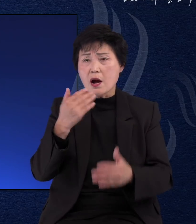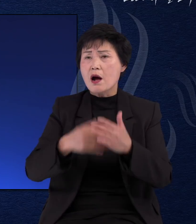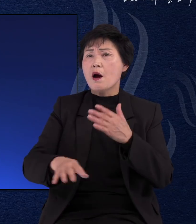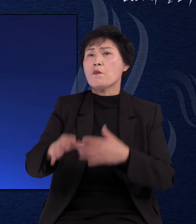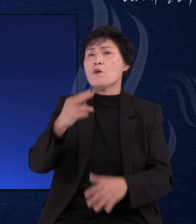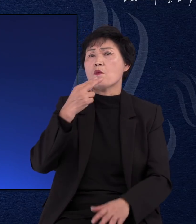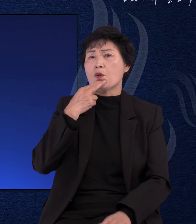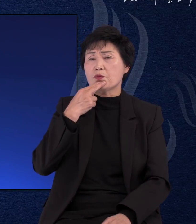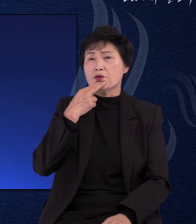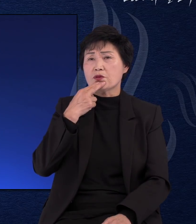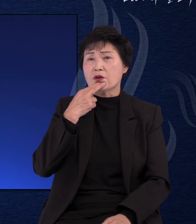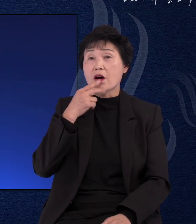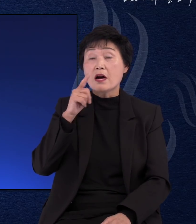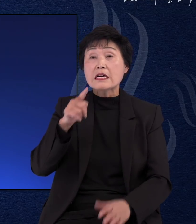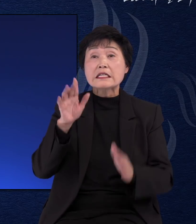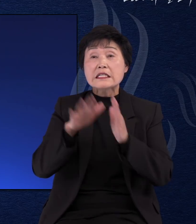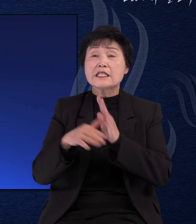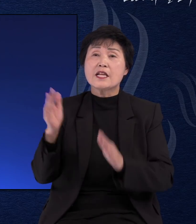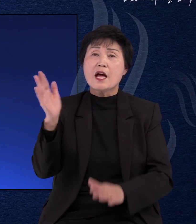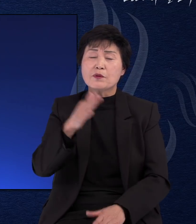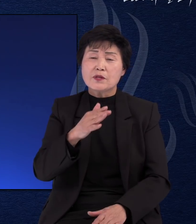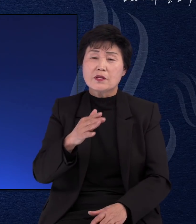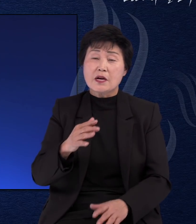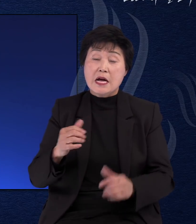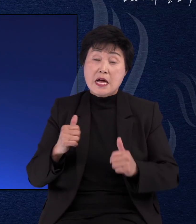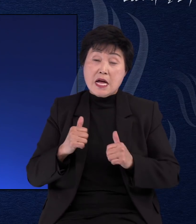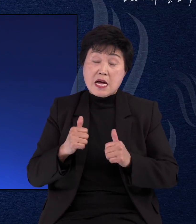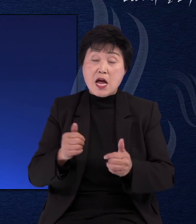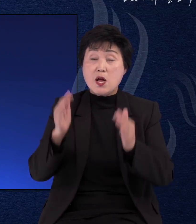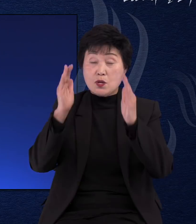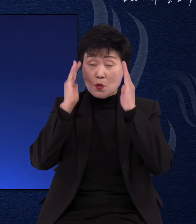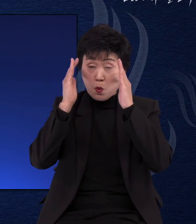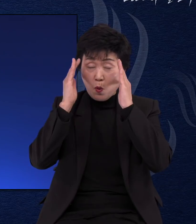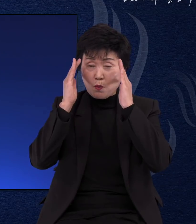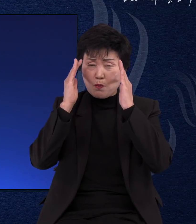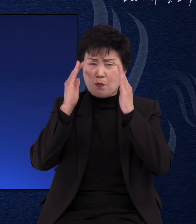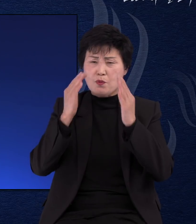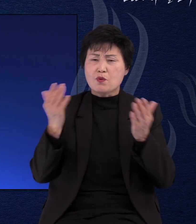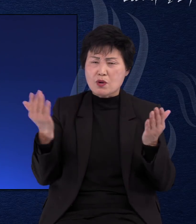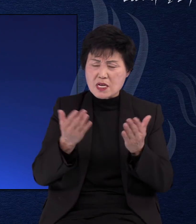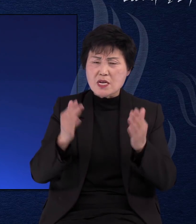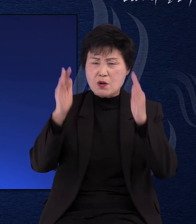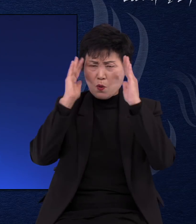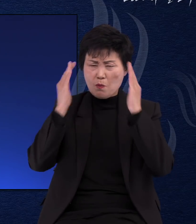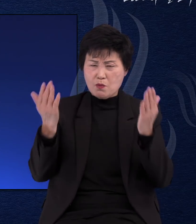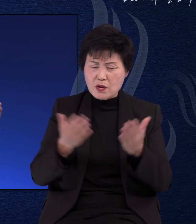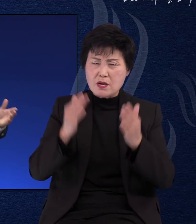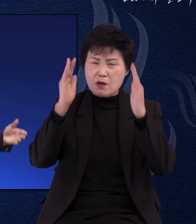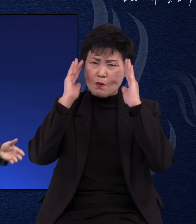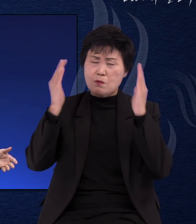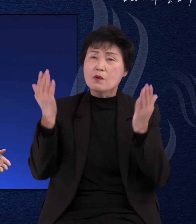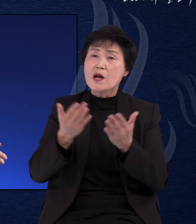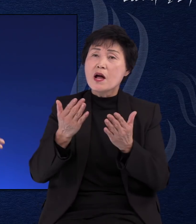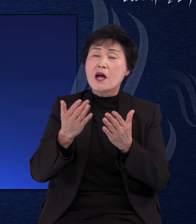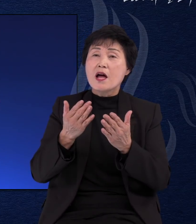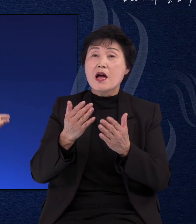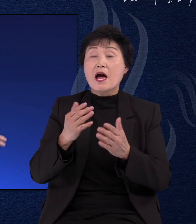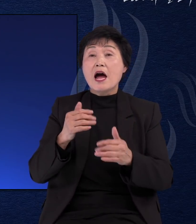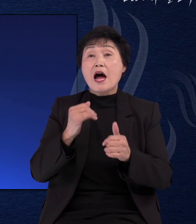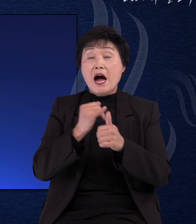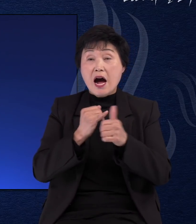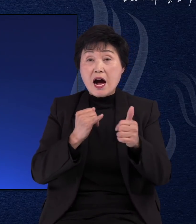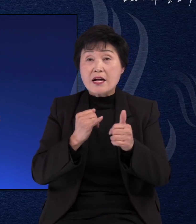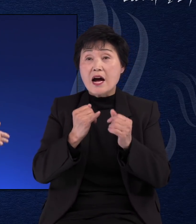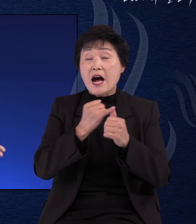풀타임 공부를 하면서 풀타임으로 또 일을 하기 시작을 했는데, 얼마나 고된 일을 했는지, 아내는 태국 레스토랑에서,